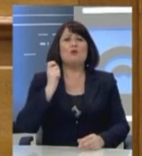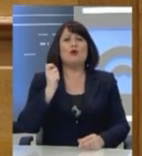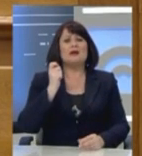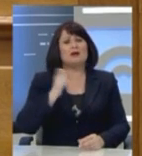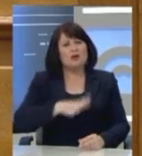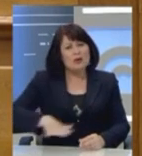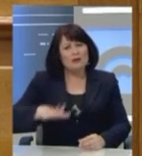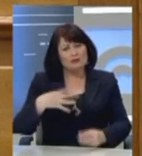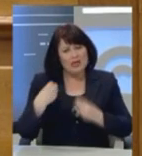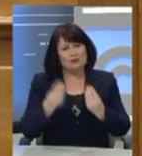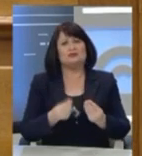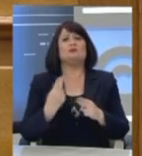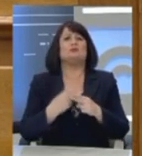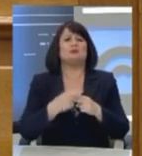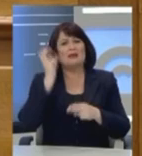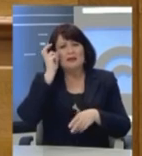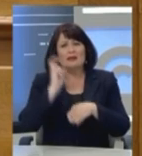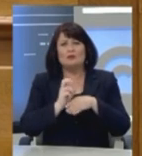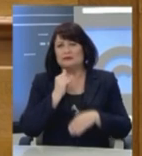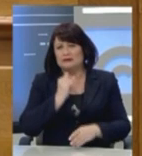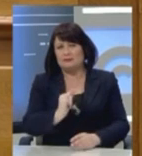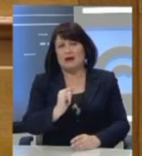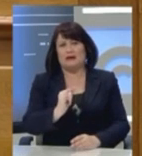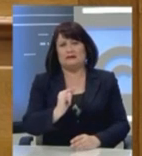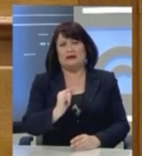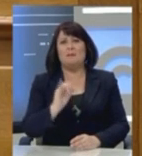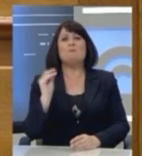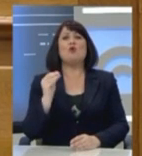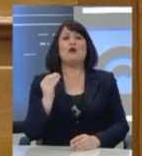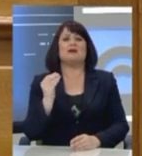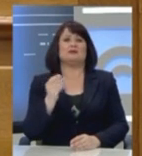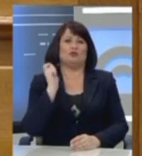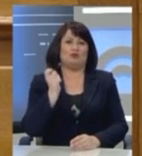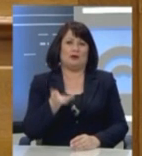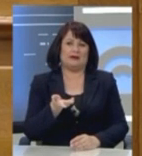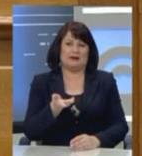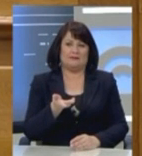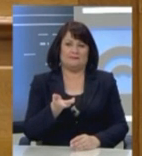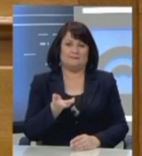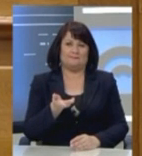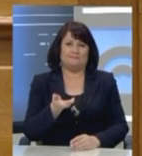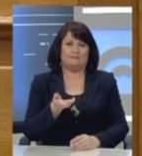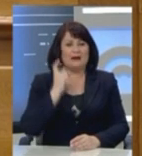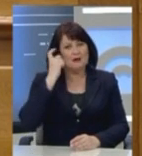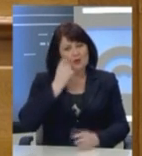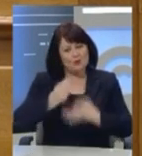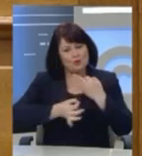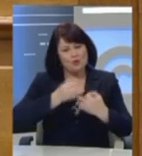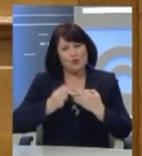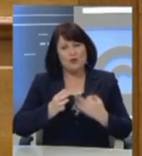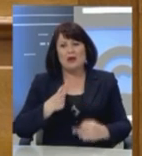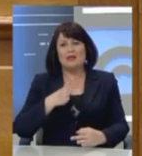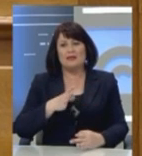σύστημα και για τον πολιτικό πολιτισμό στη χώρα μας. Με αυτές τις σκέψεις λοιπόν θα